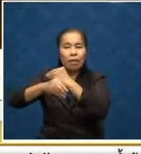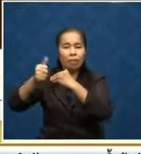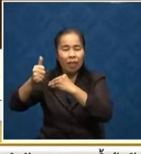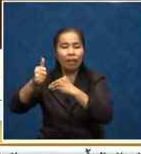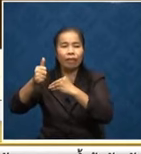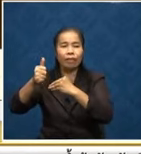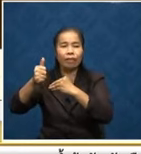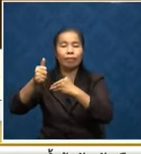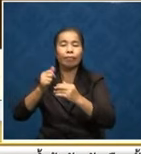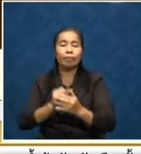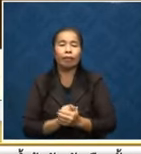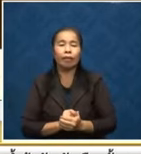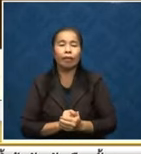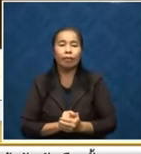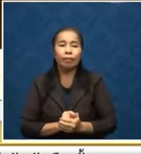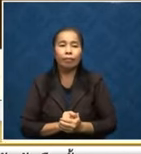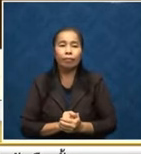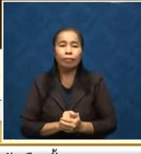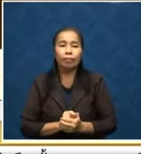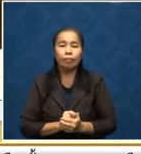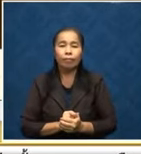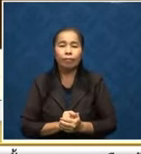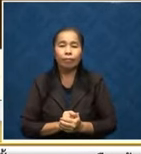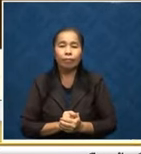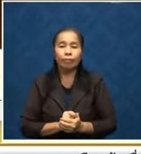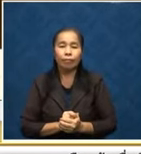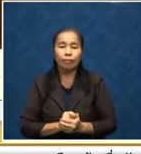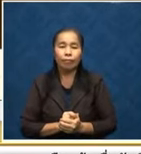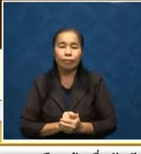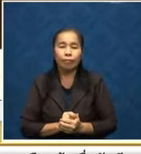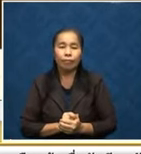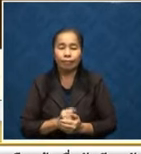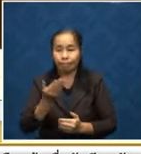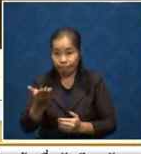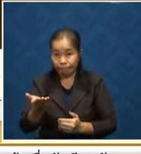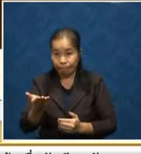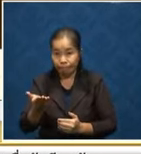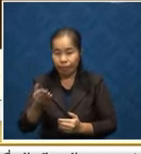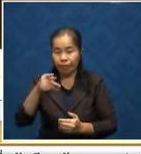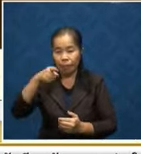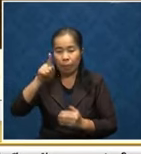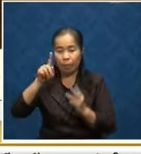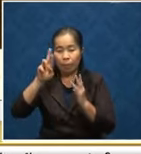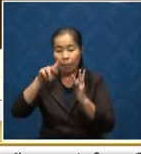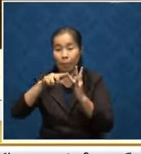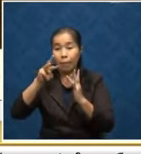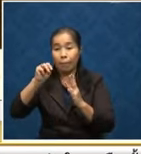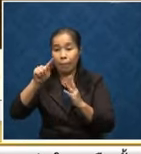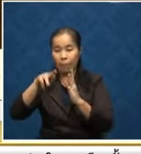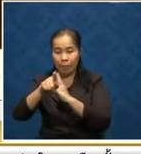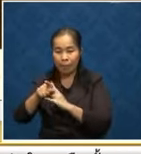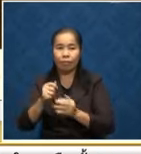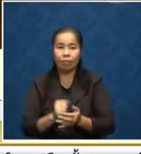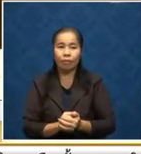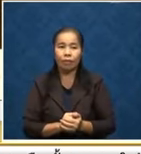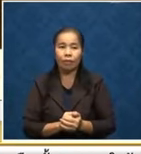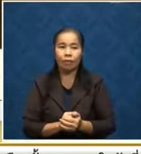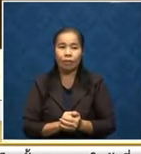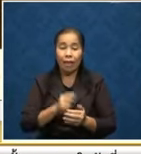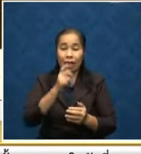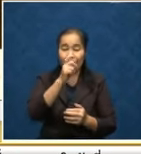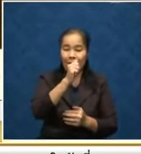ครับก็ต่อไปท่าน ปรเมศจีนาครับก็ตอนแรกก็ท่านอดิ